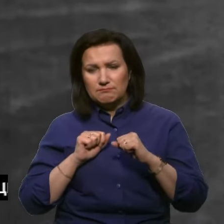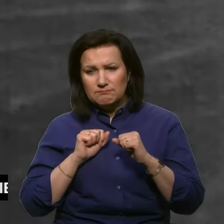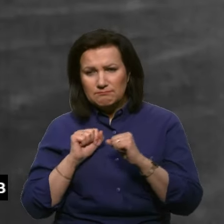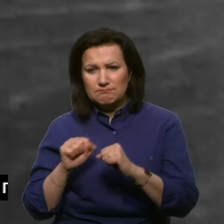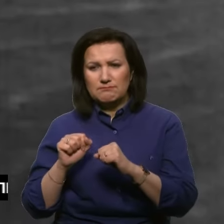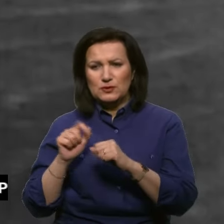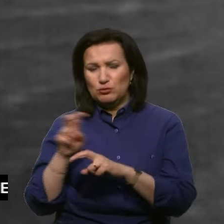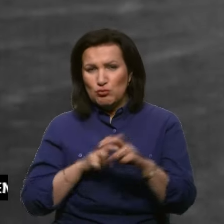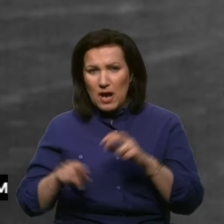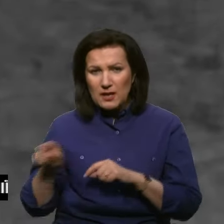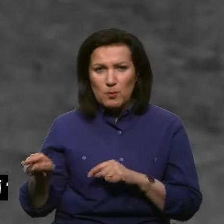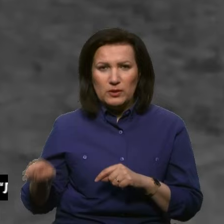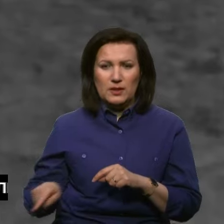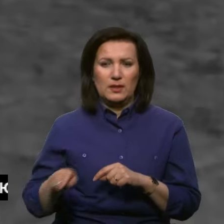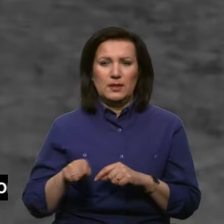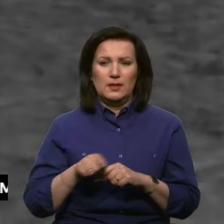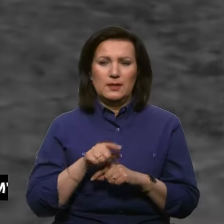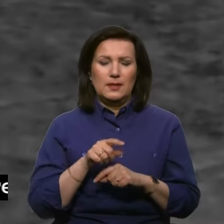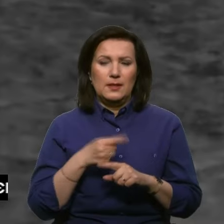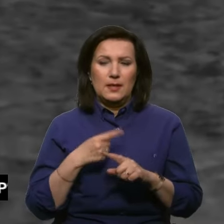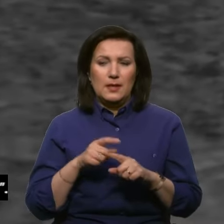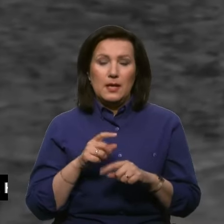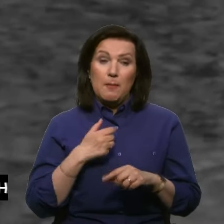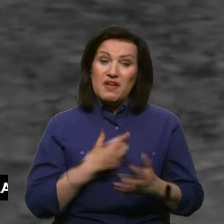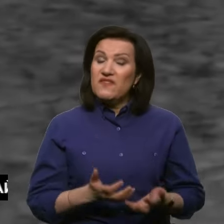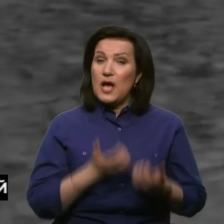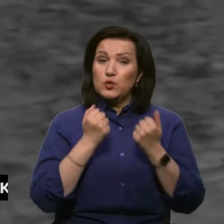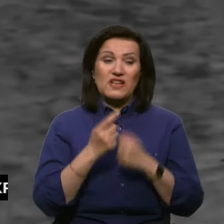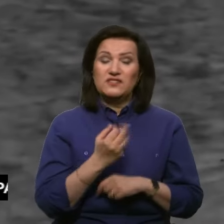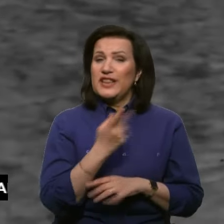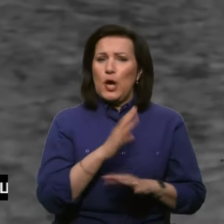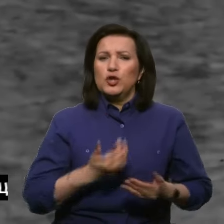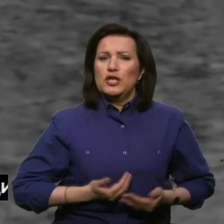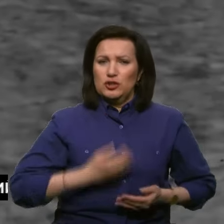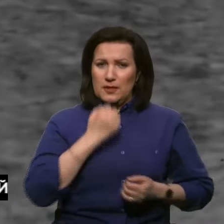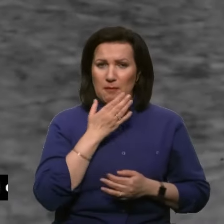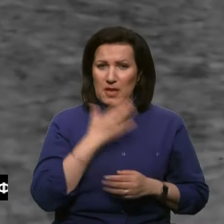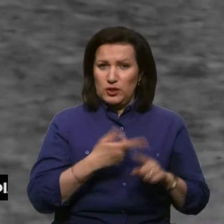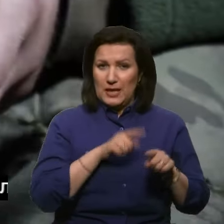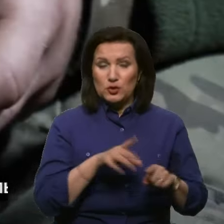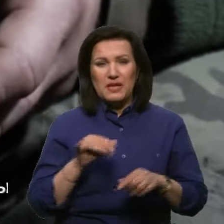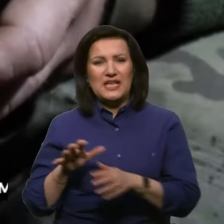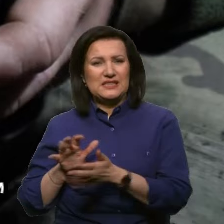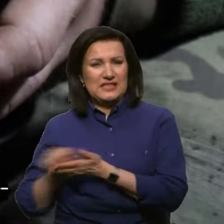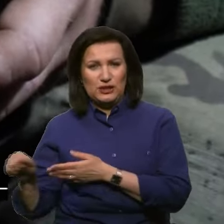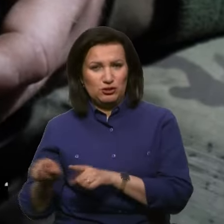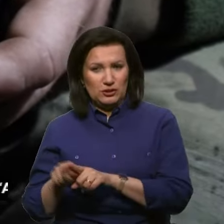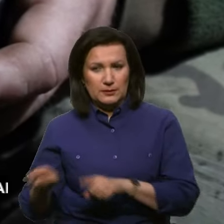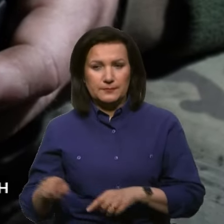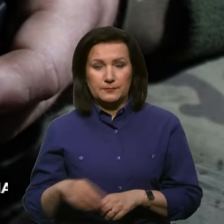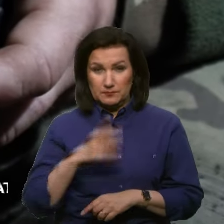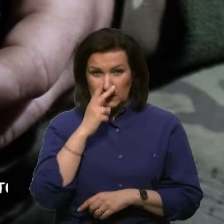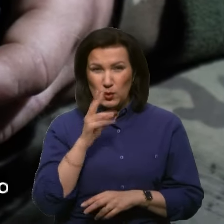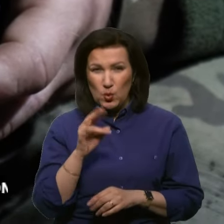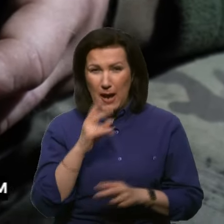прикриваємо, шукаємо. І якби сказати, вони врятували вже не одне життя благодаря цьому і не одне знищили. Юра, бачиш, що він